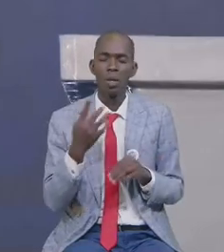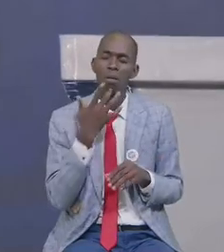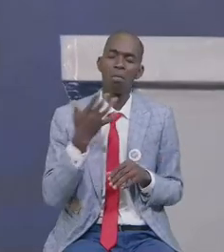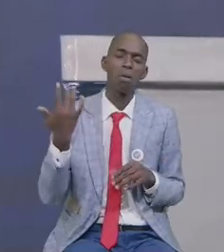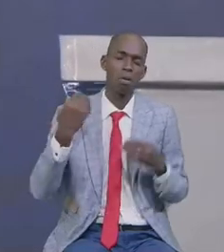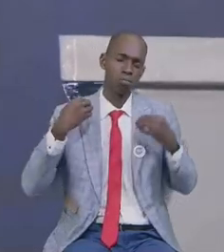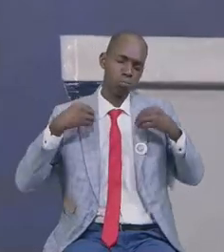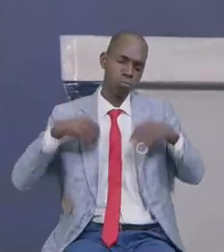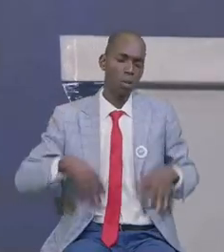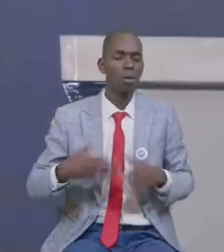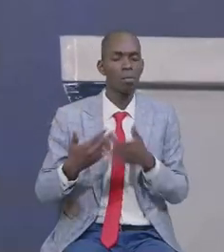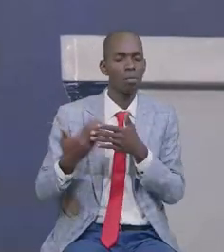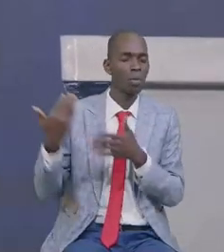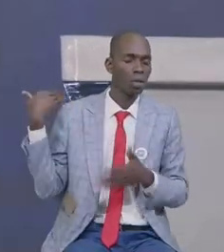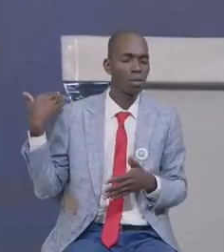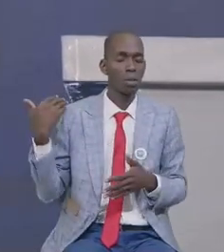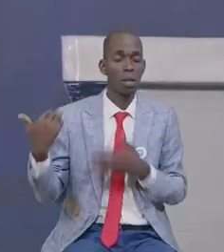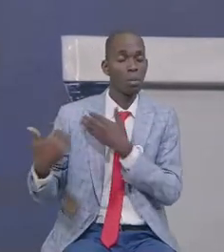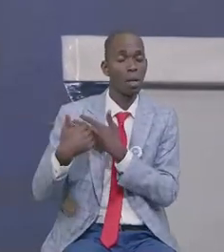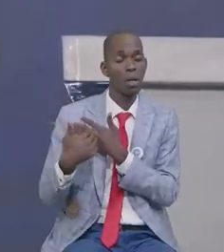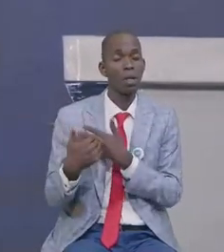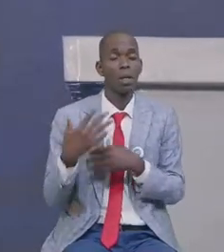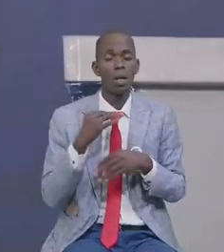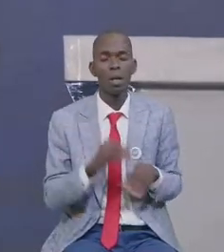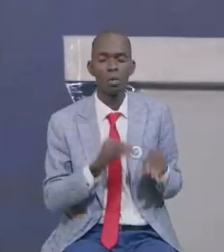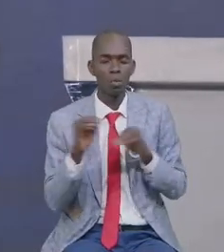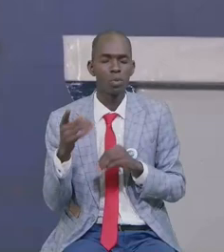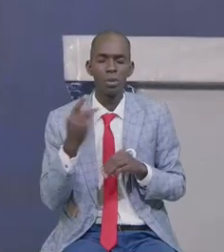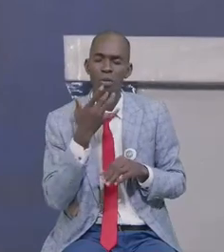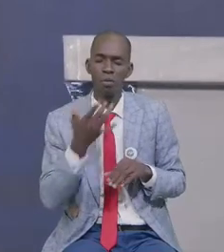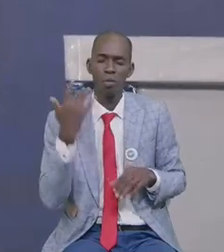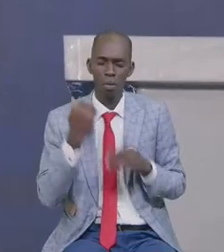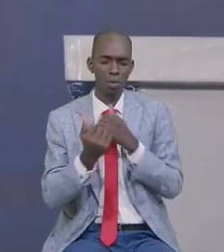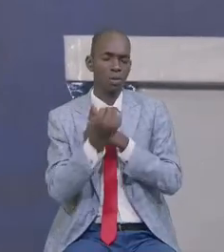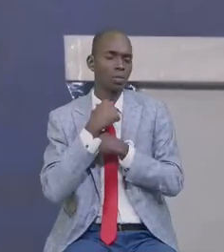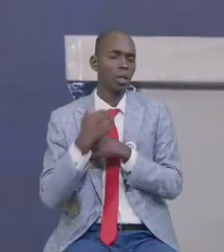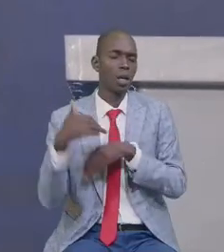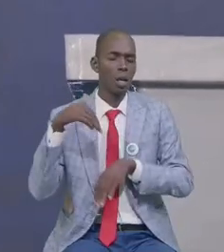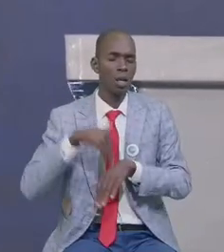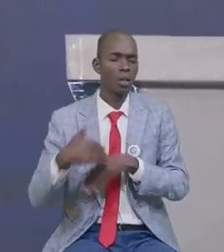Mets l'ancien découragement et envoie l'ancienne défaite derrière eux.